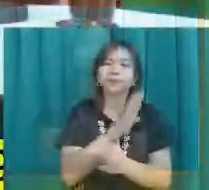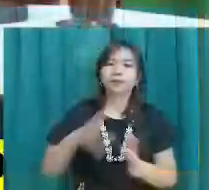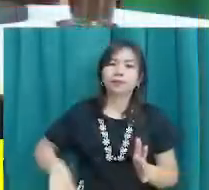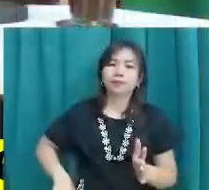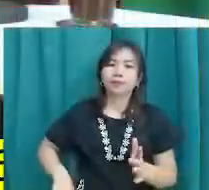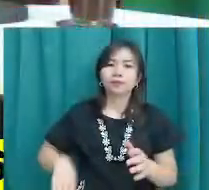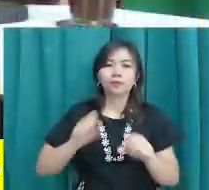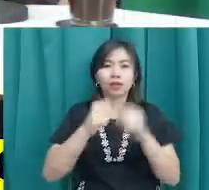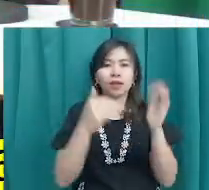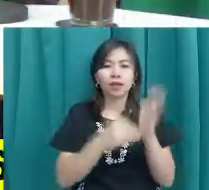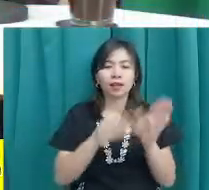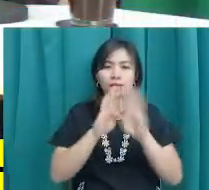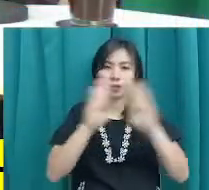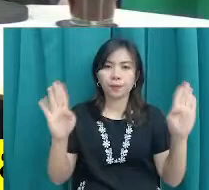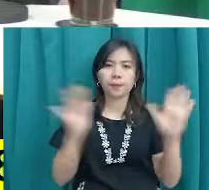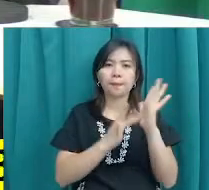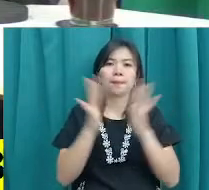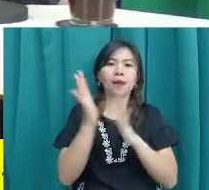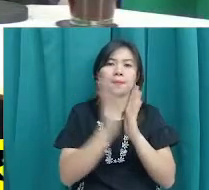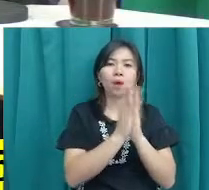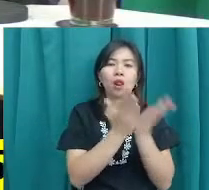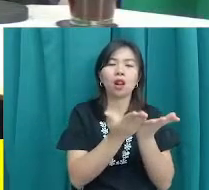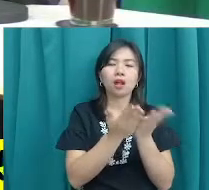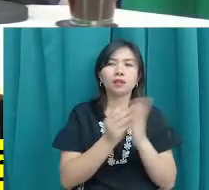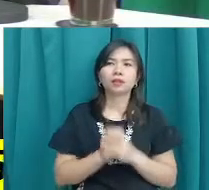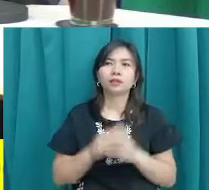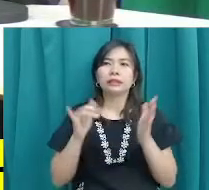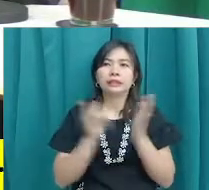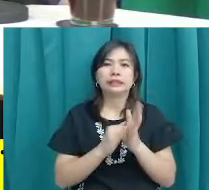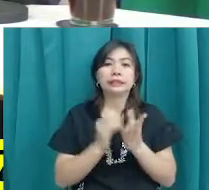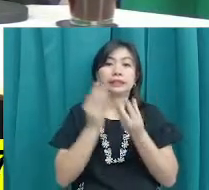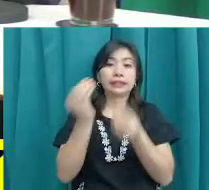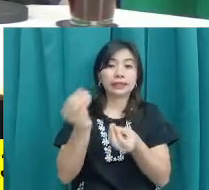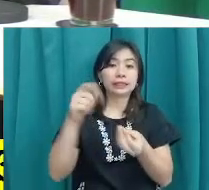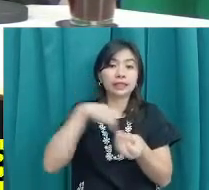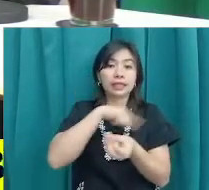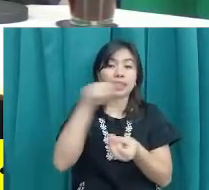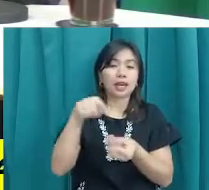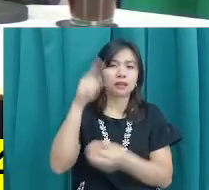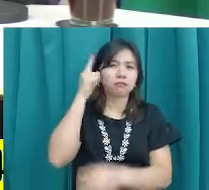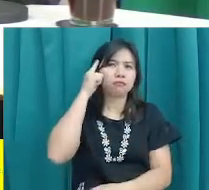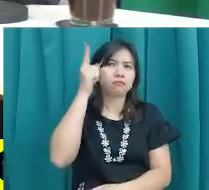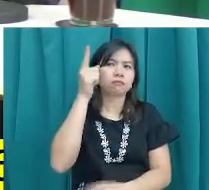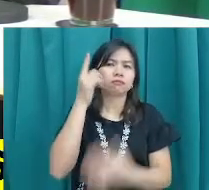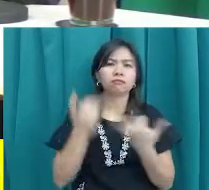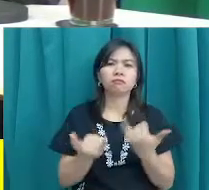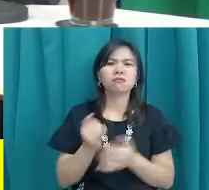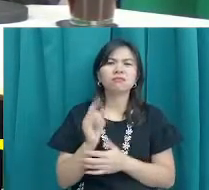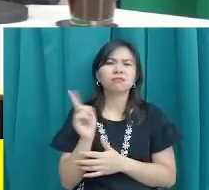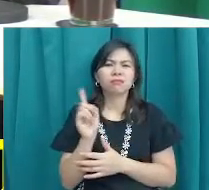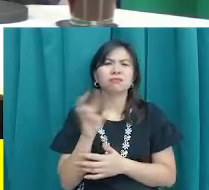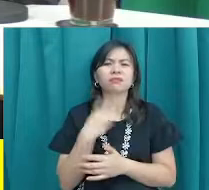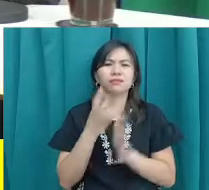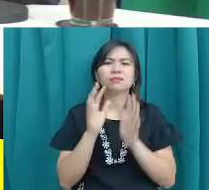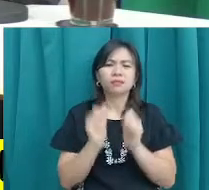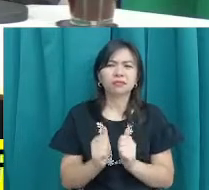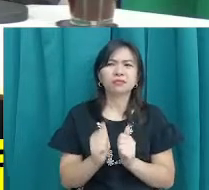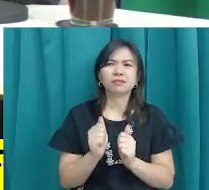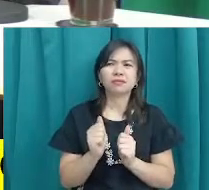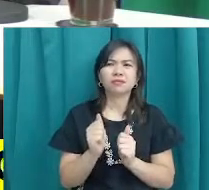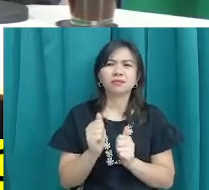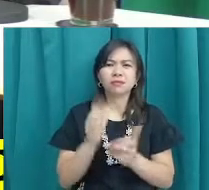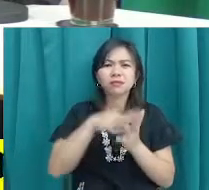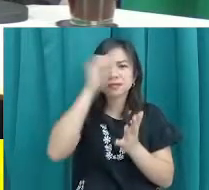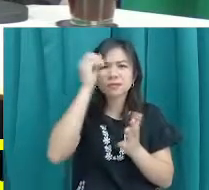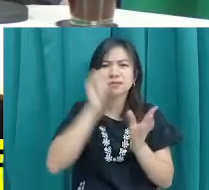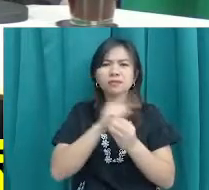I'm going to read to you a passage in the Bible that will give you the idea kung ano yung sinasabi kong dangerous part.